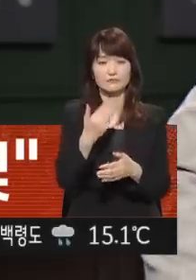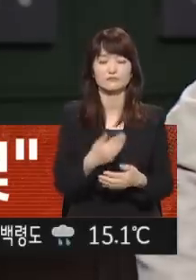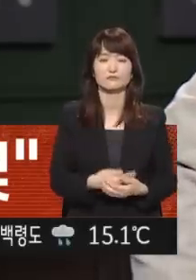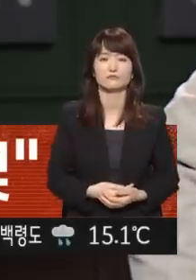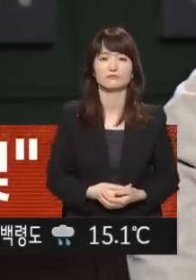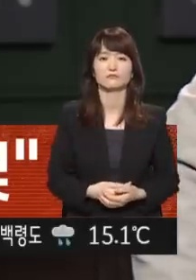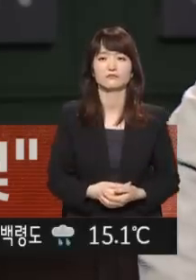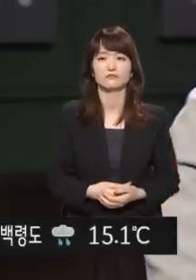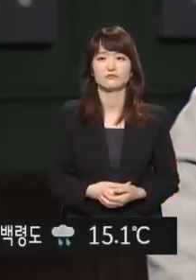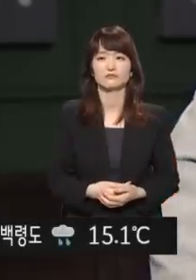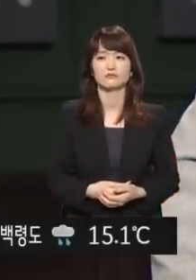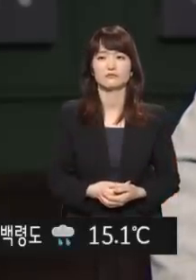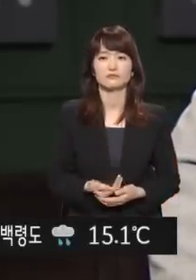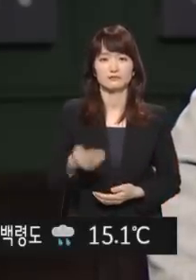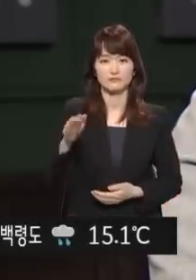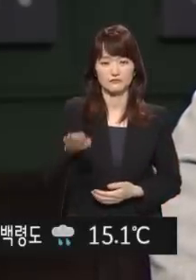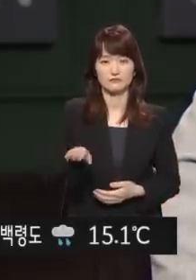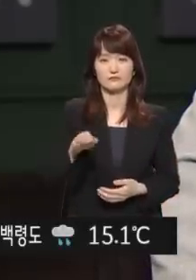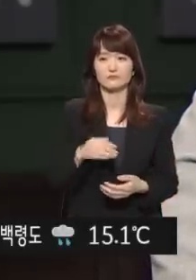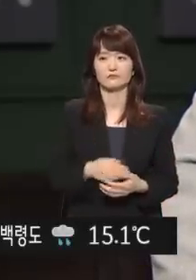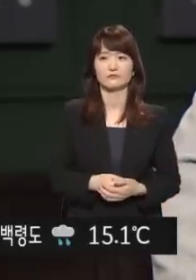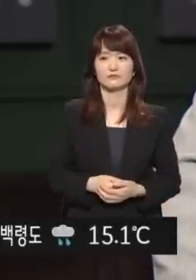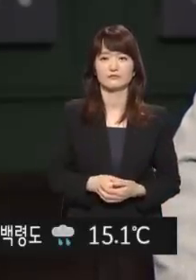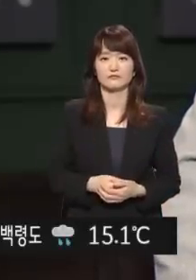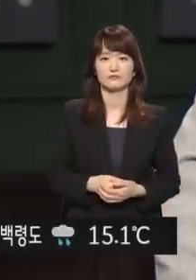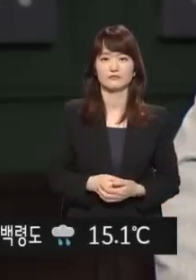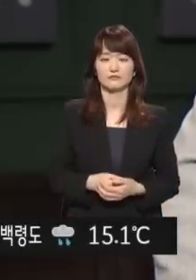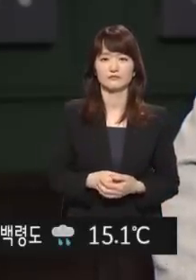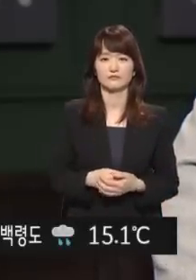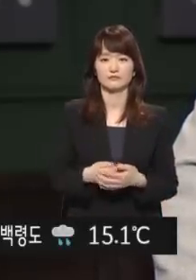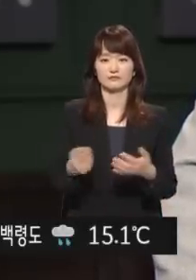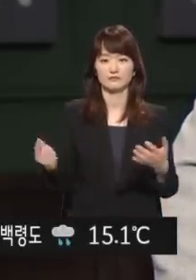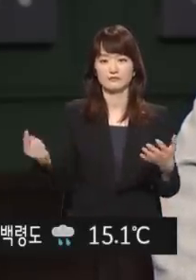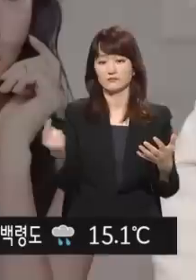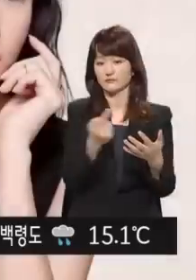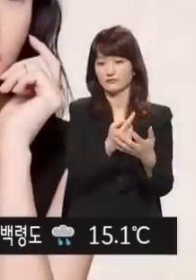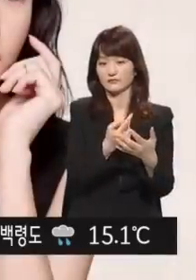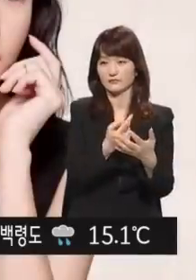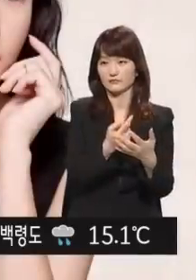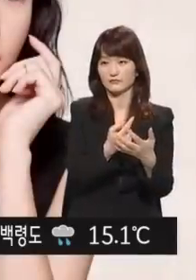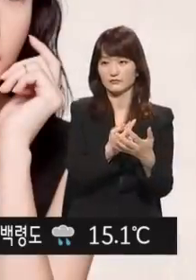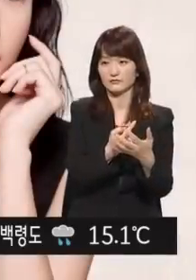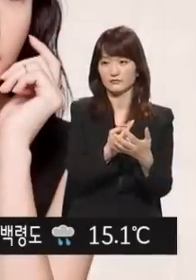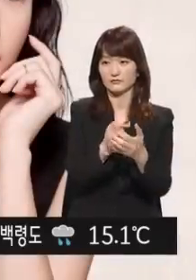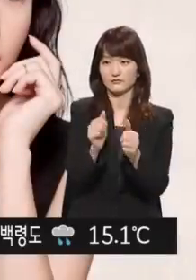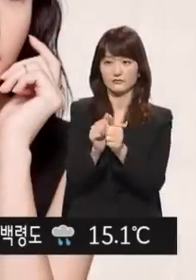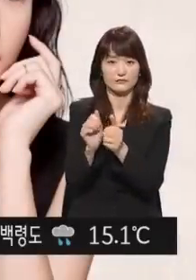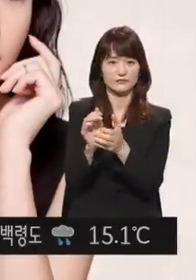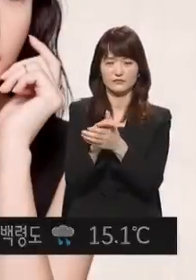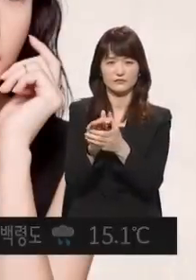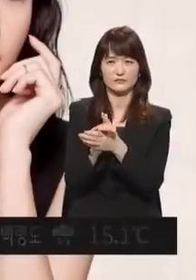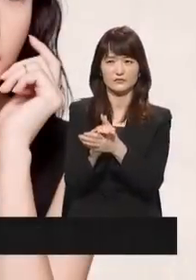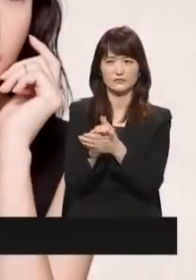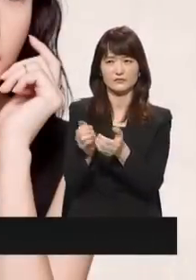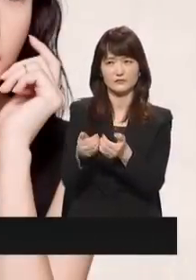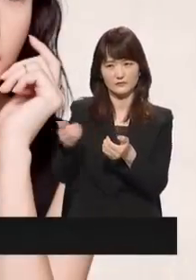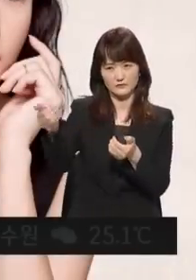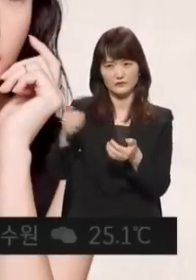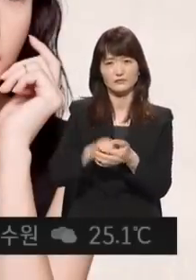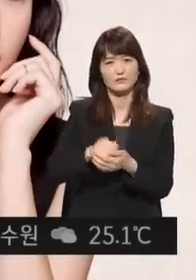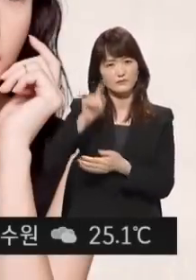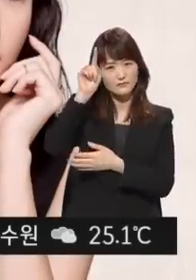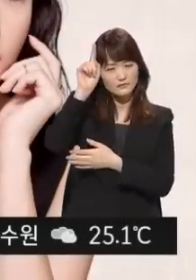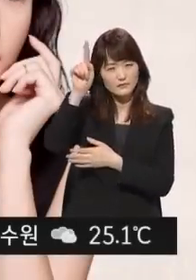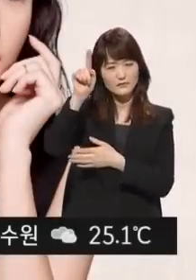구조였다고 전했습니다 하지만이 중간에 여기에 들어오려면 남자친구가 있으면 안 된다면서 헤어짐을 종용했다는 겁니다 내일부터